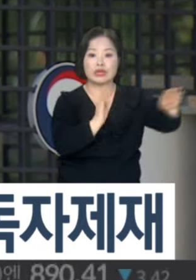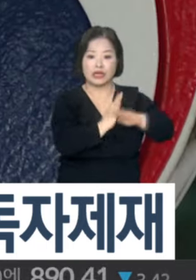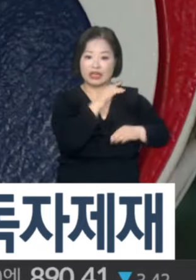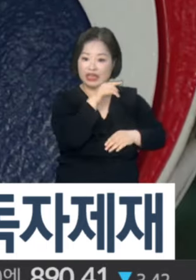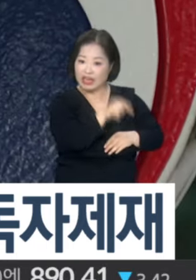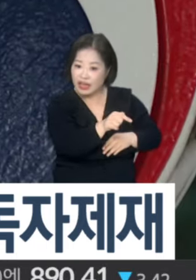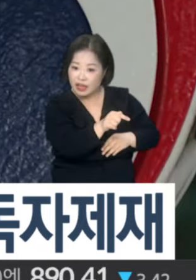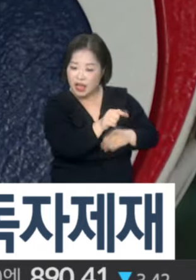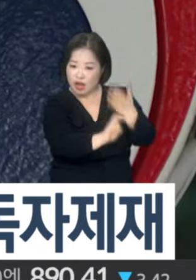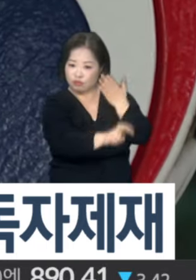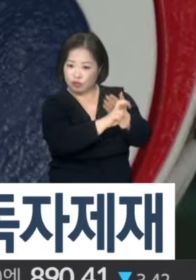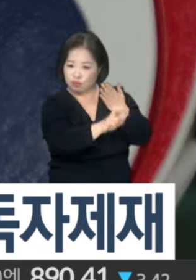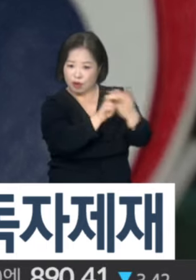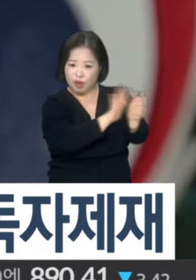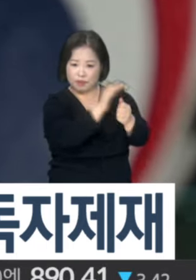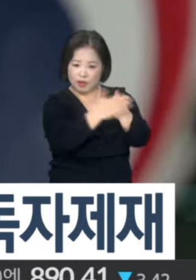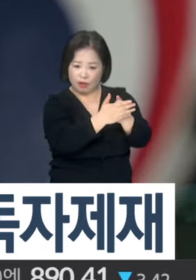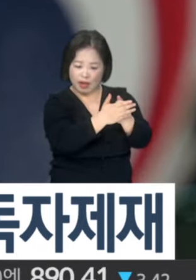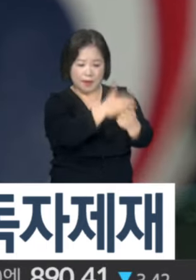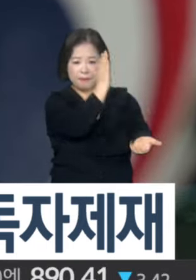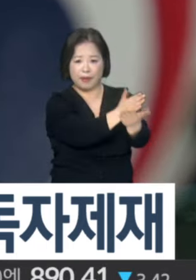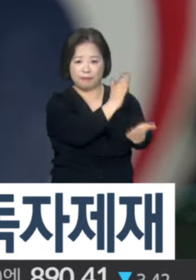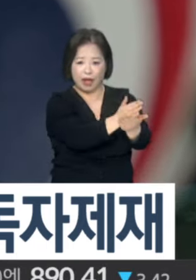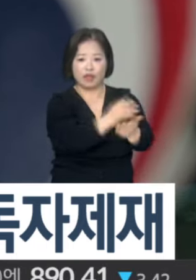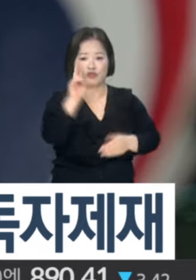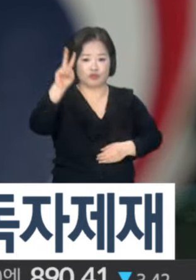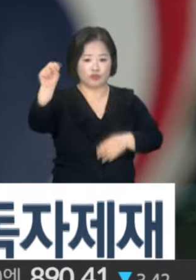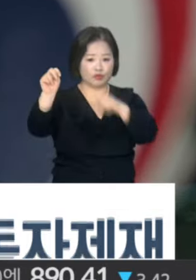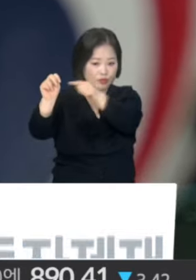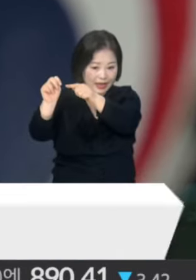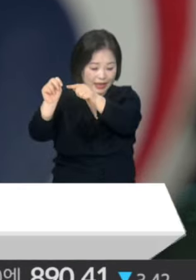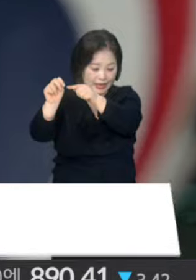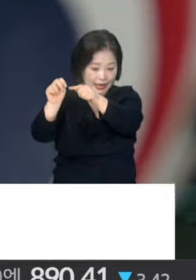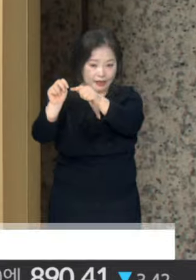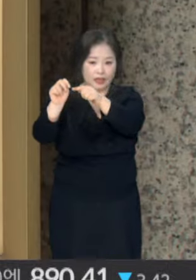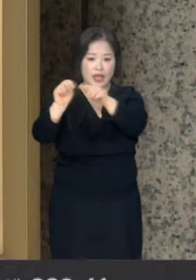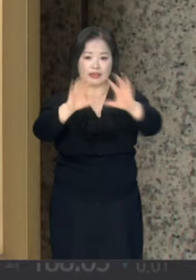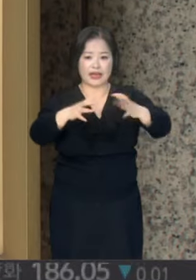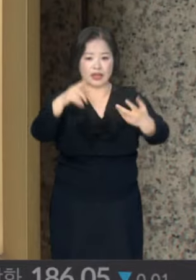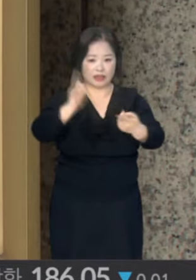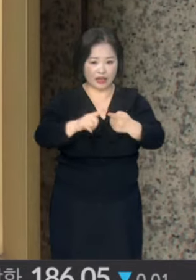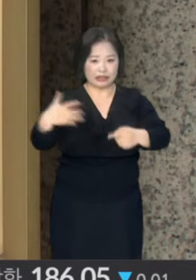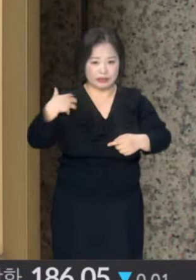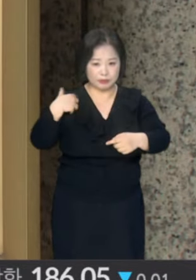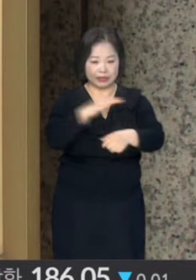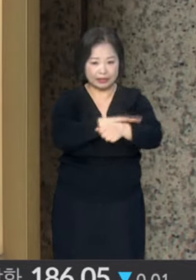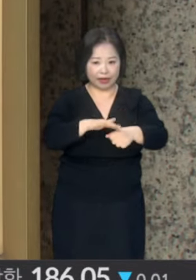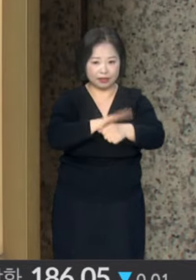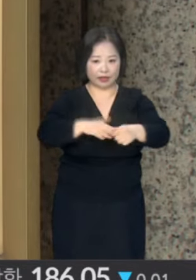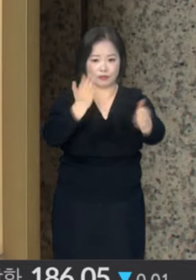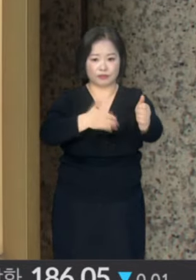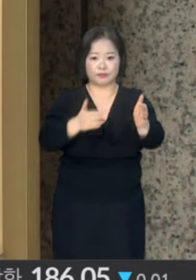일체의 불법 협력을 중단하고 UN 안보이 상임이사국으로서 의무를 다하라고